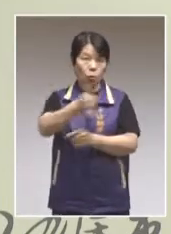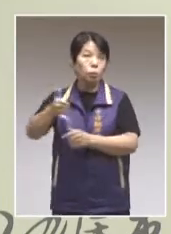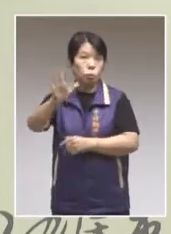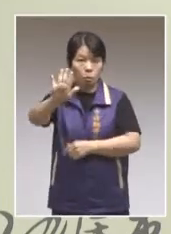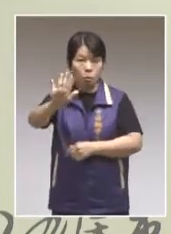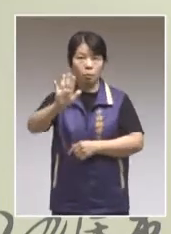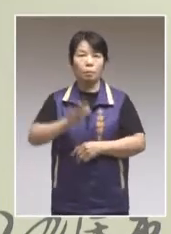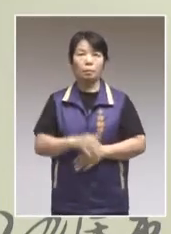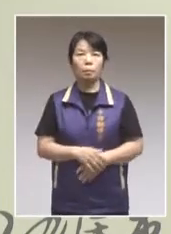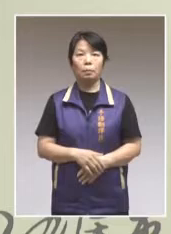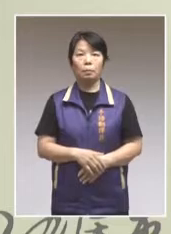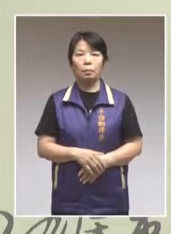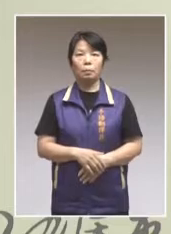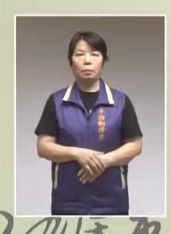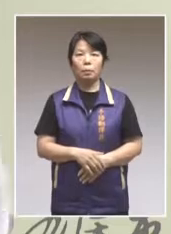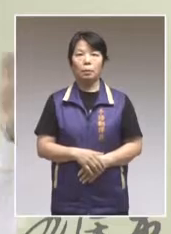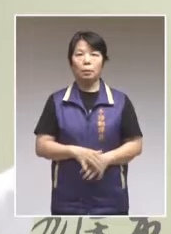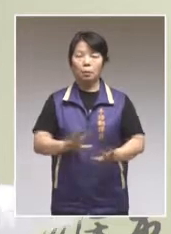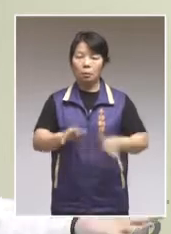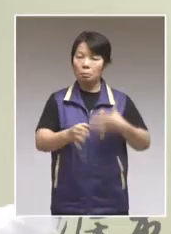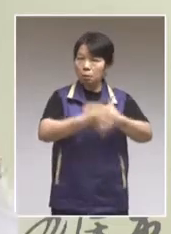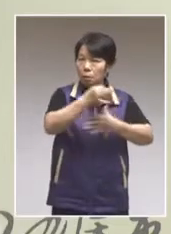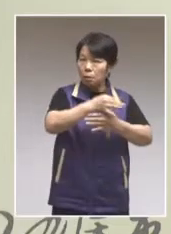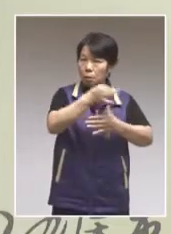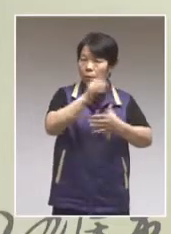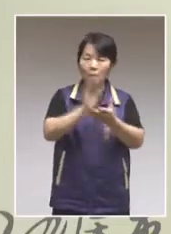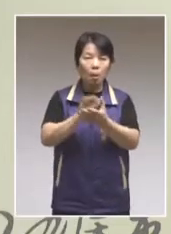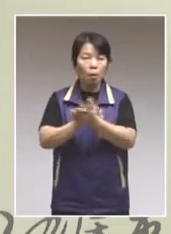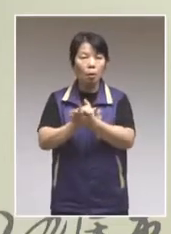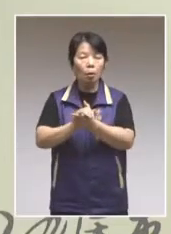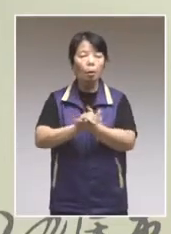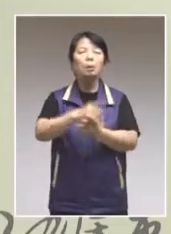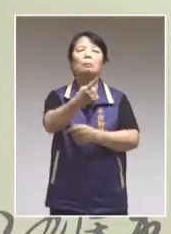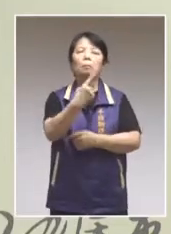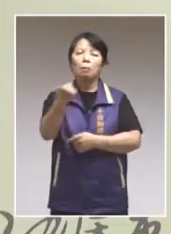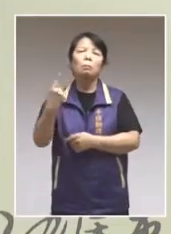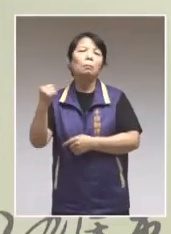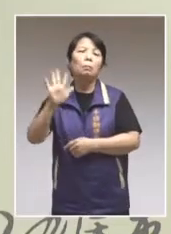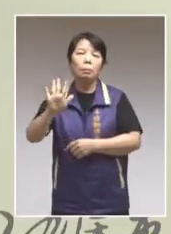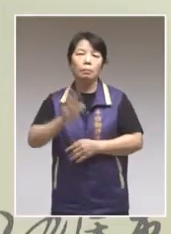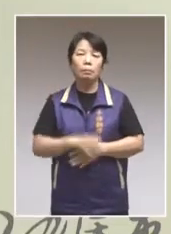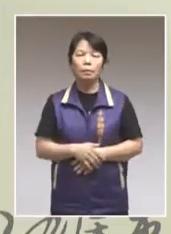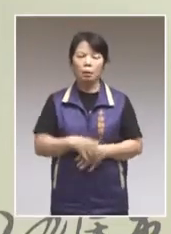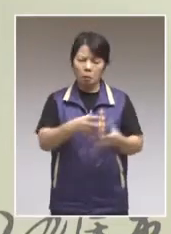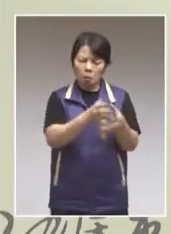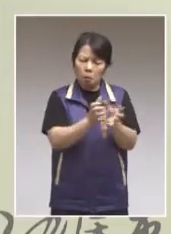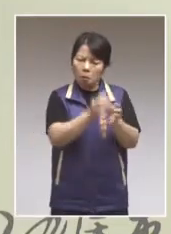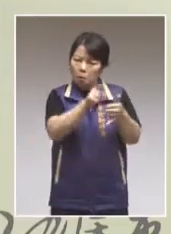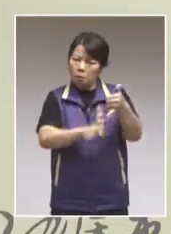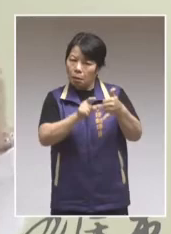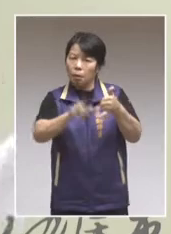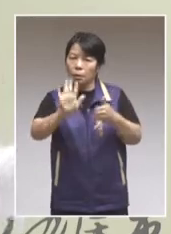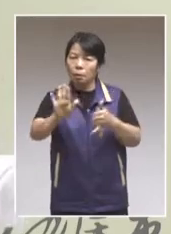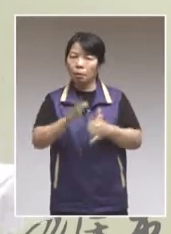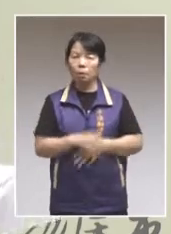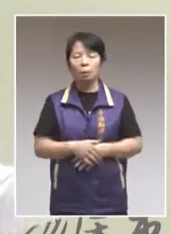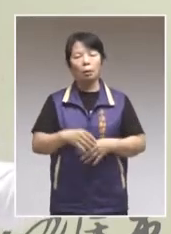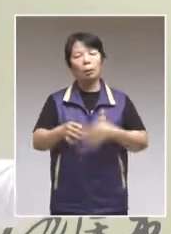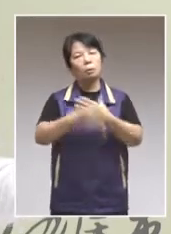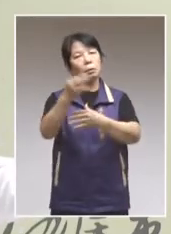场域，吼、哦，也是亲戚朋友围下来哦。我们今天有很一些个案，个亲戚